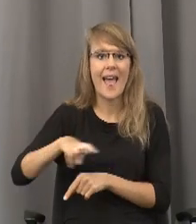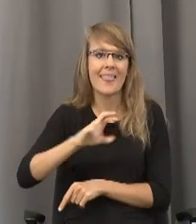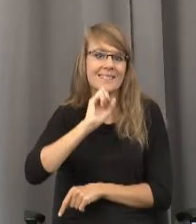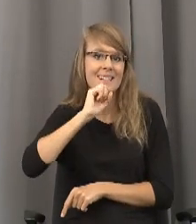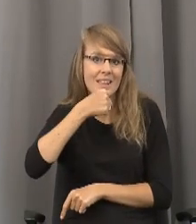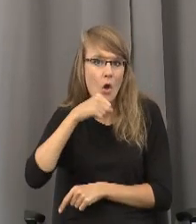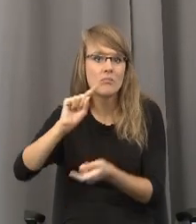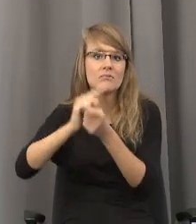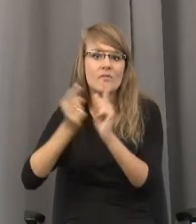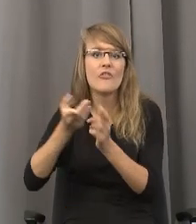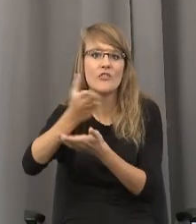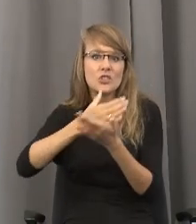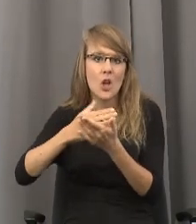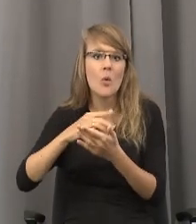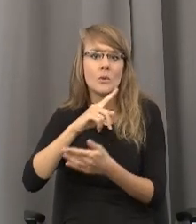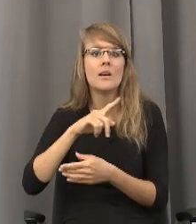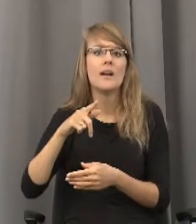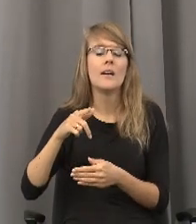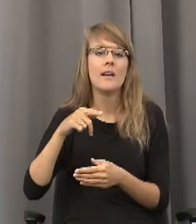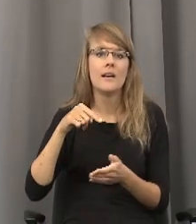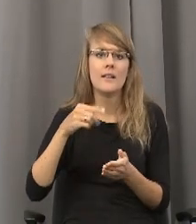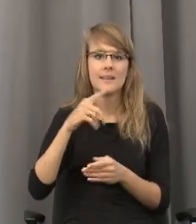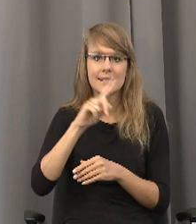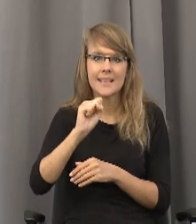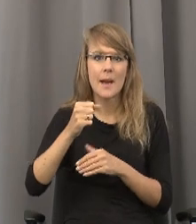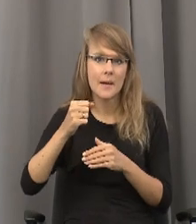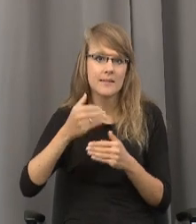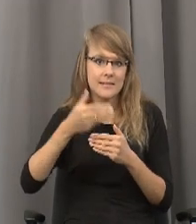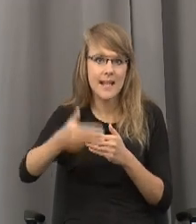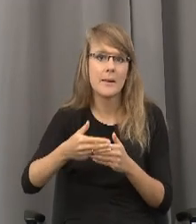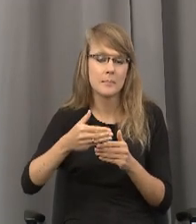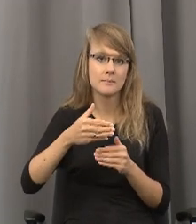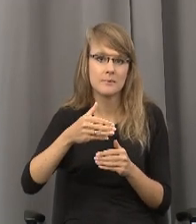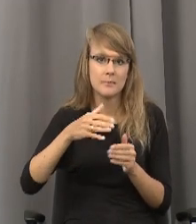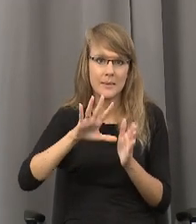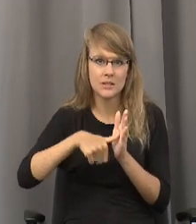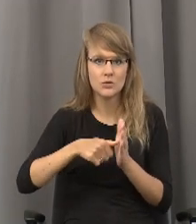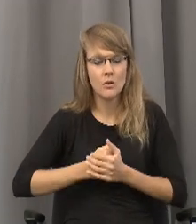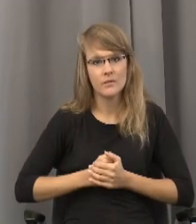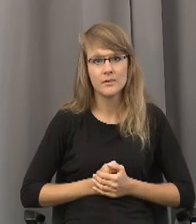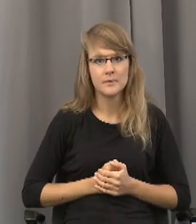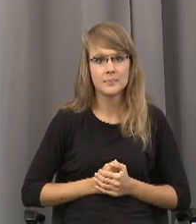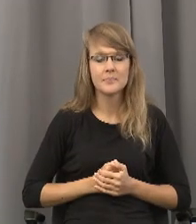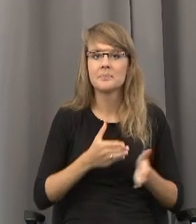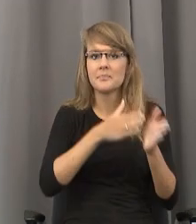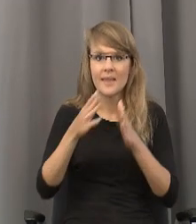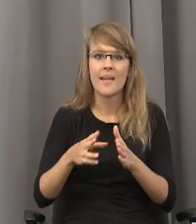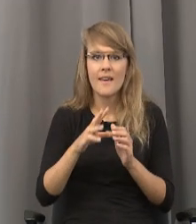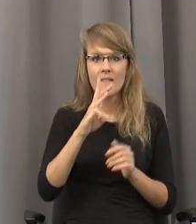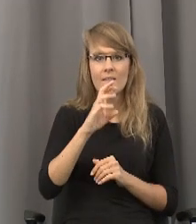w Wydziale Zamiejscowym Krakowskiej Akademii im. Frycza Modrzewskiego. Natomiast w